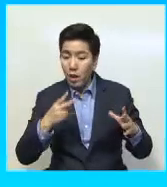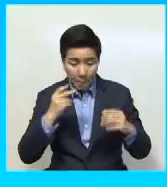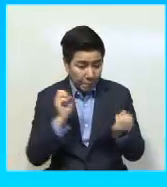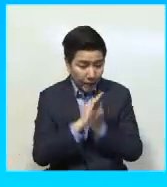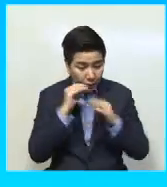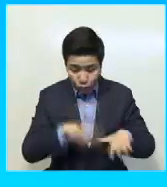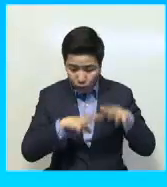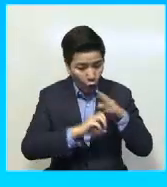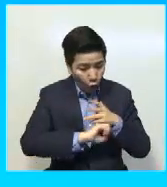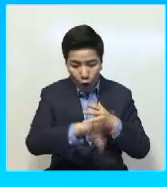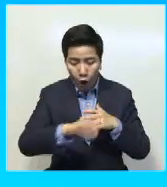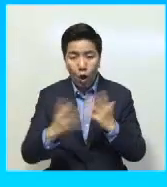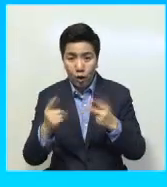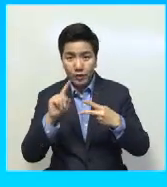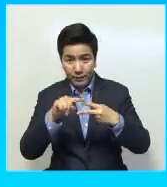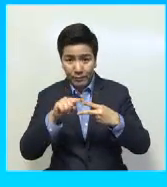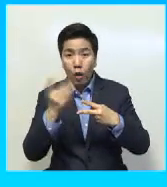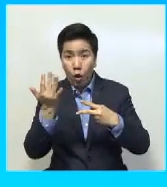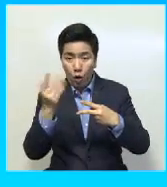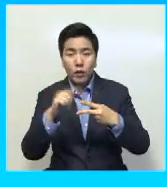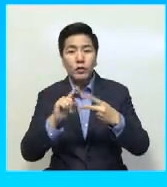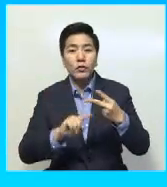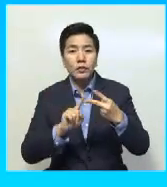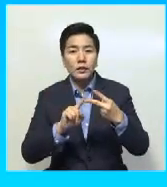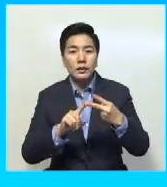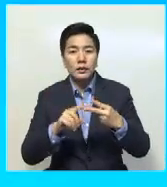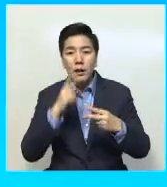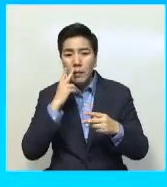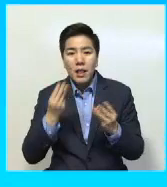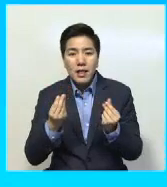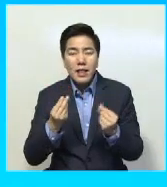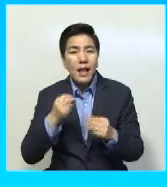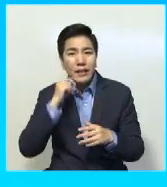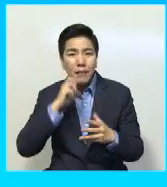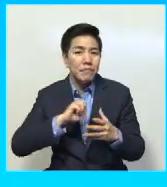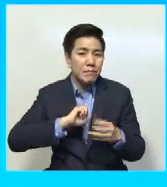ครับอีกกลุ่มหนึ่งในเครื่องสูบน้ำติดเร่ง ครับ